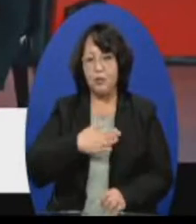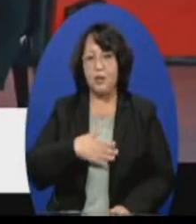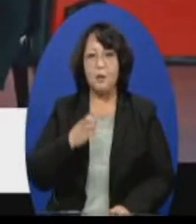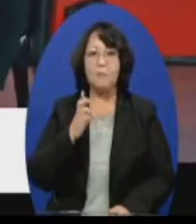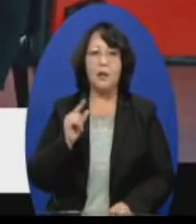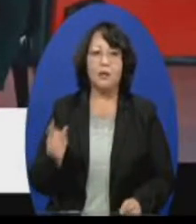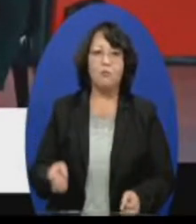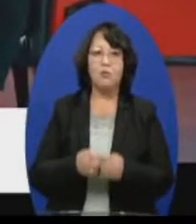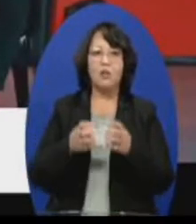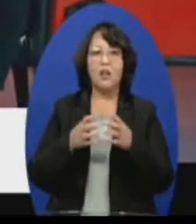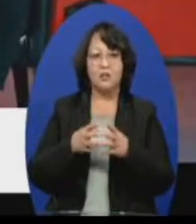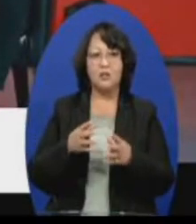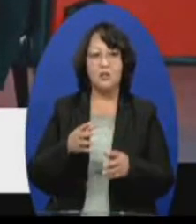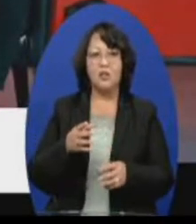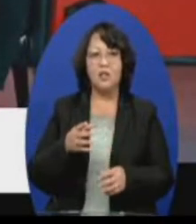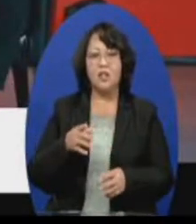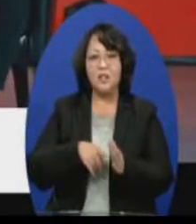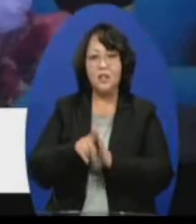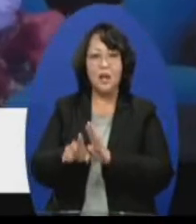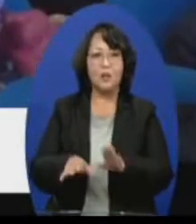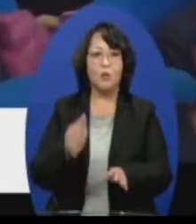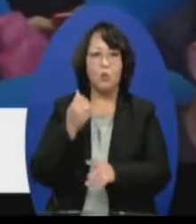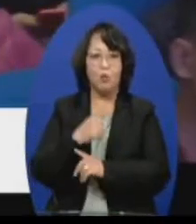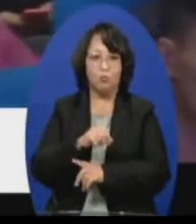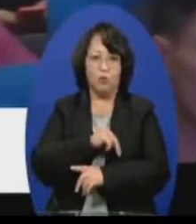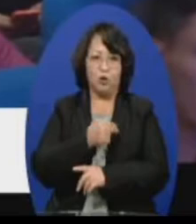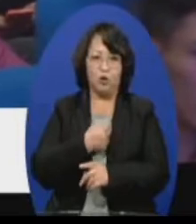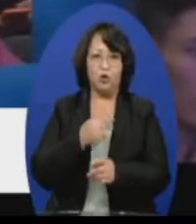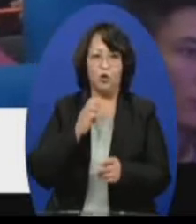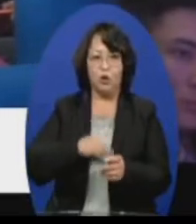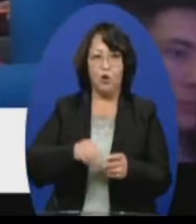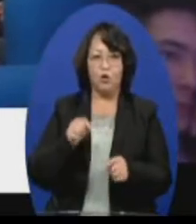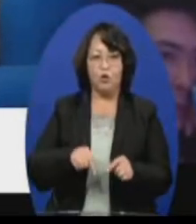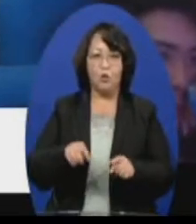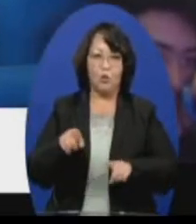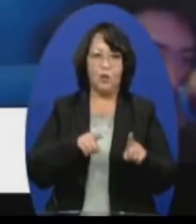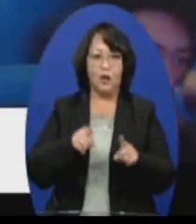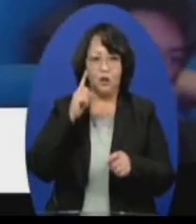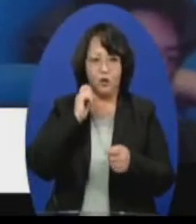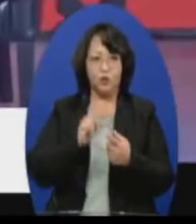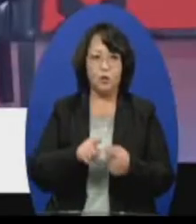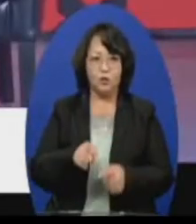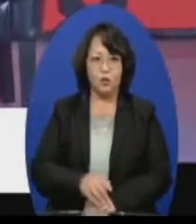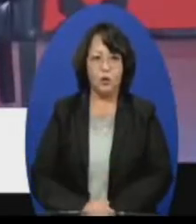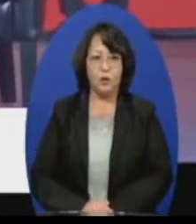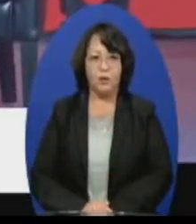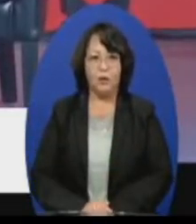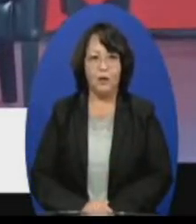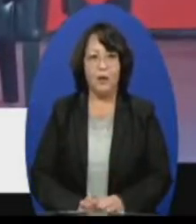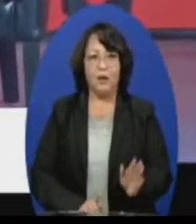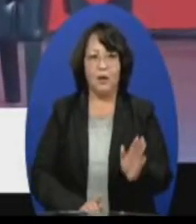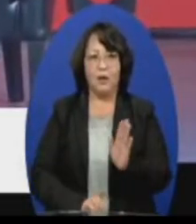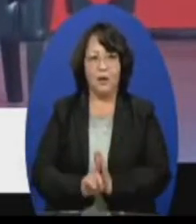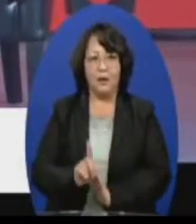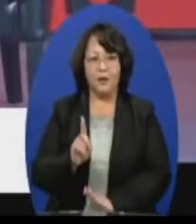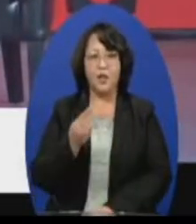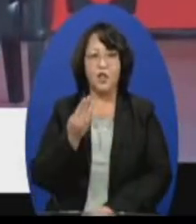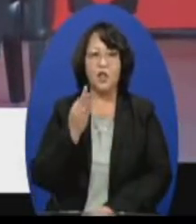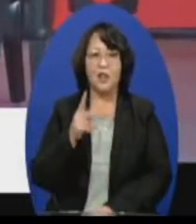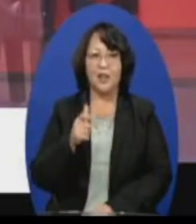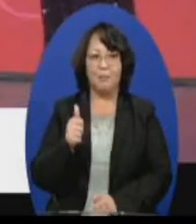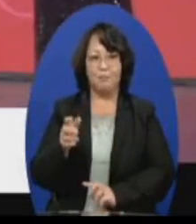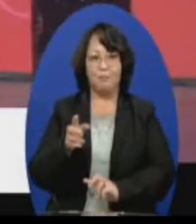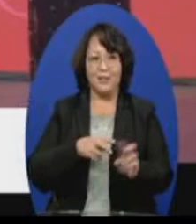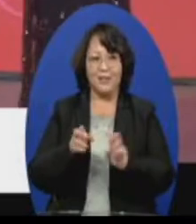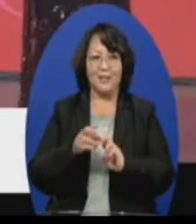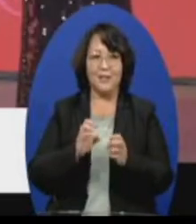бүтээгчнэр төрж гарах эхний алхам урам зориг төрүүлэхэд өнөөдрийн уралдааны зорилго оршиж байна. Анх бол одоо шилдэг бизнес